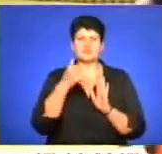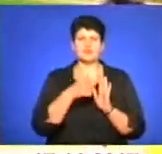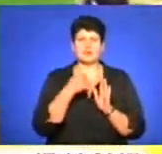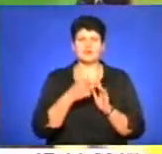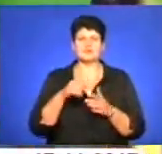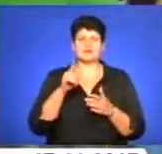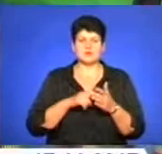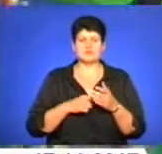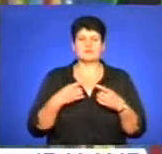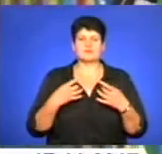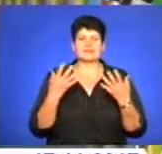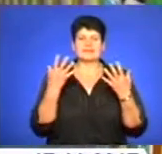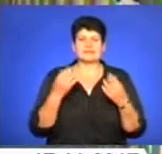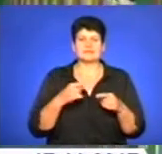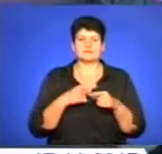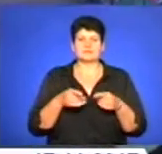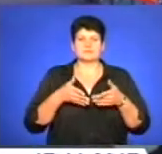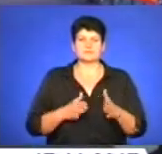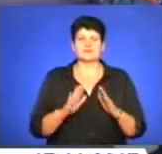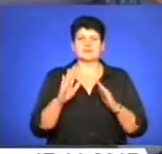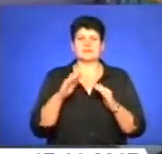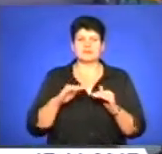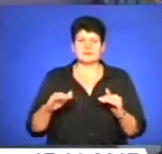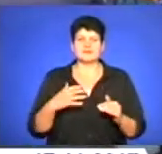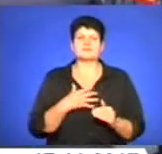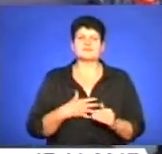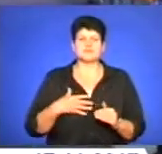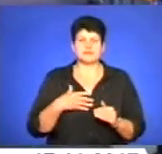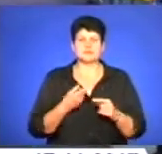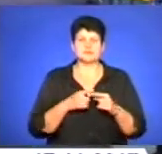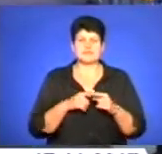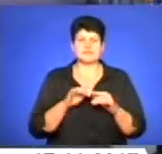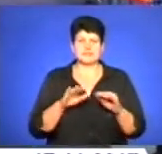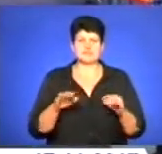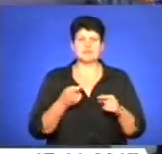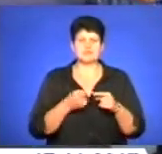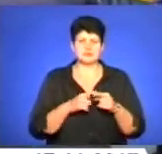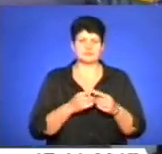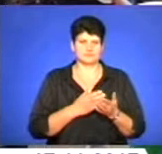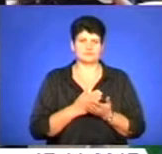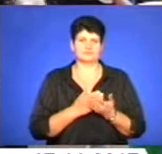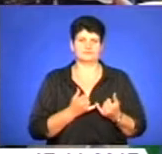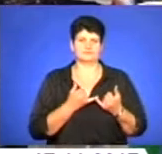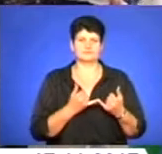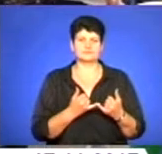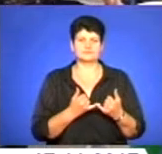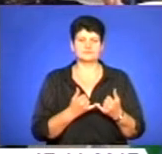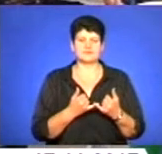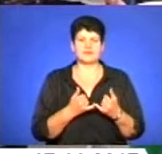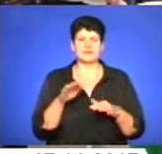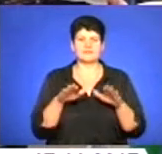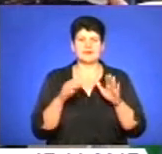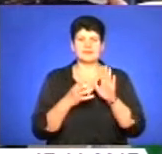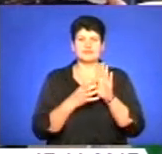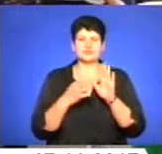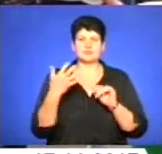що святкувати День недоношених дітей важливо, адже ці сильні малюки того варті. З вагою 950